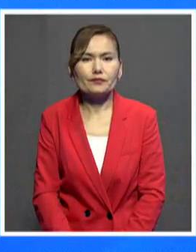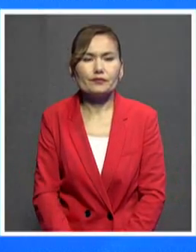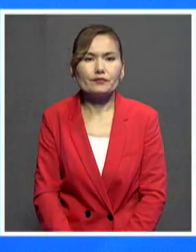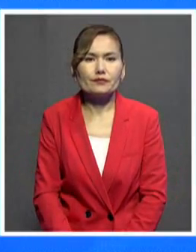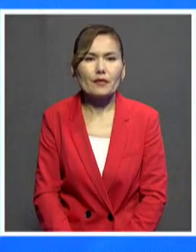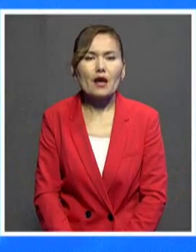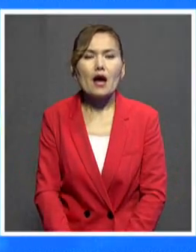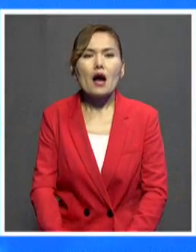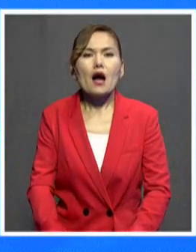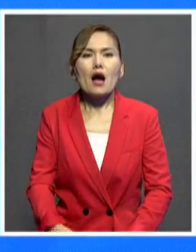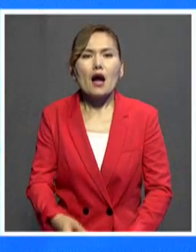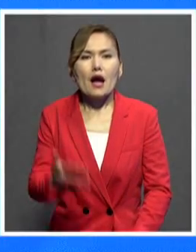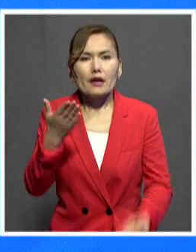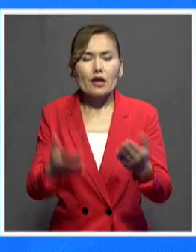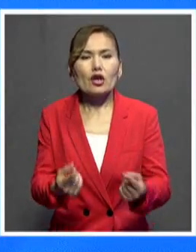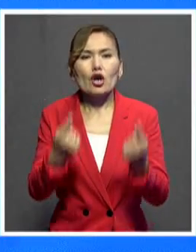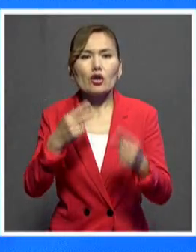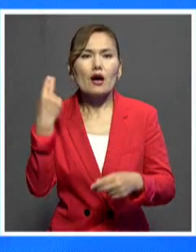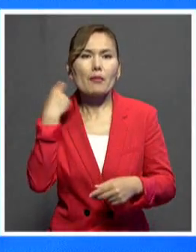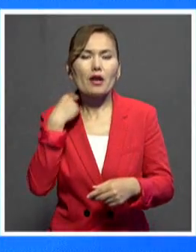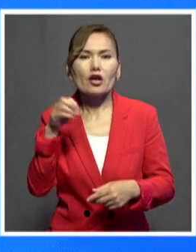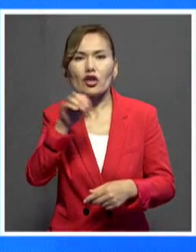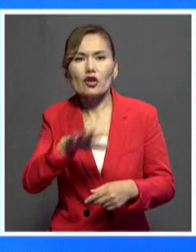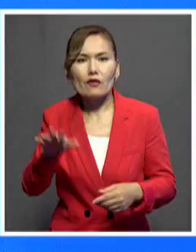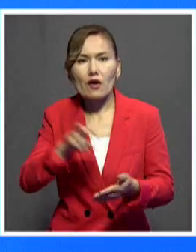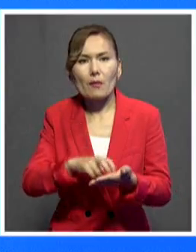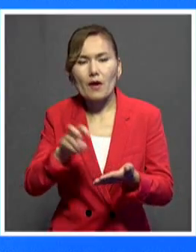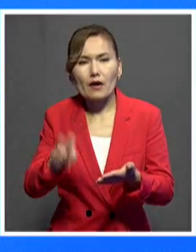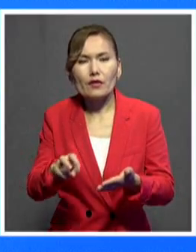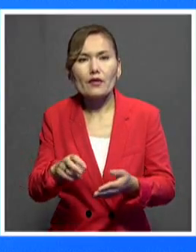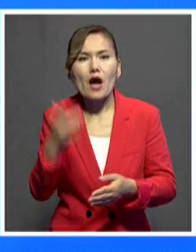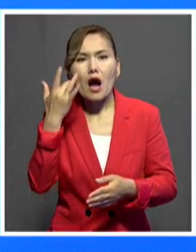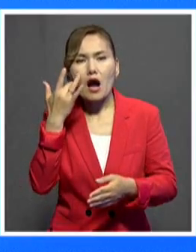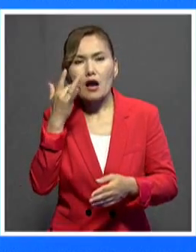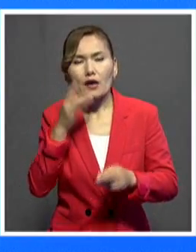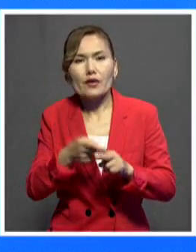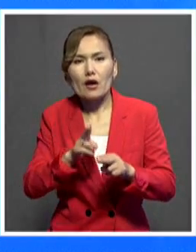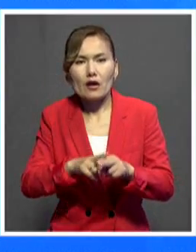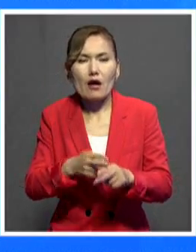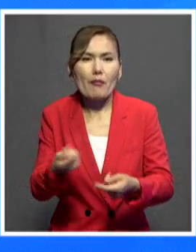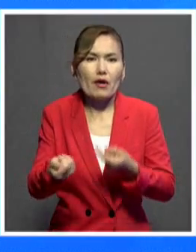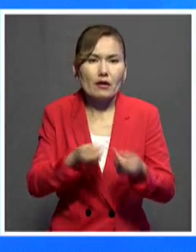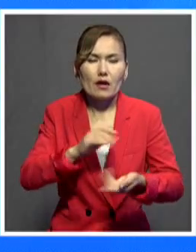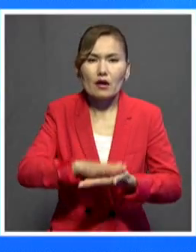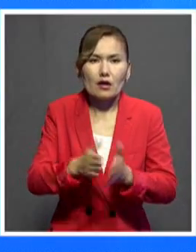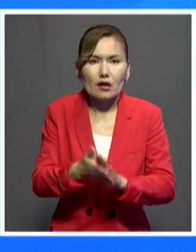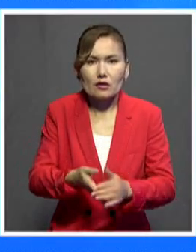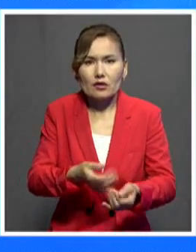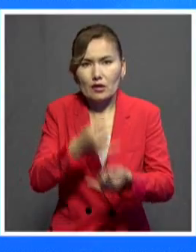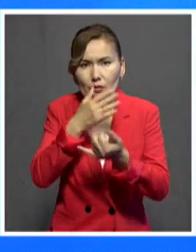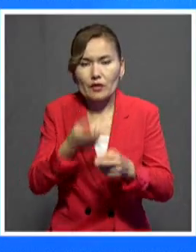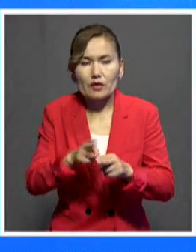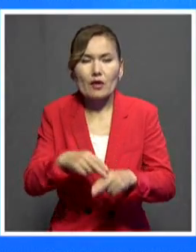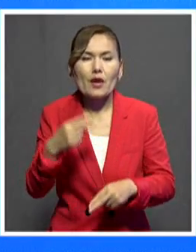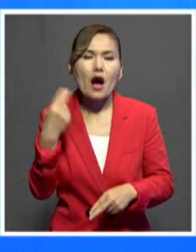Егер Ұлыбритания Еуропа одағынан шығып кететін болса, корольдік пен АҚШ сауда келісімін жасай алмауы мүмкін. Мұны Лондонға алғашқы